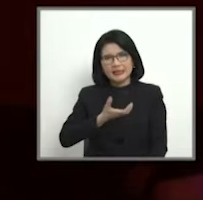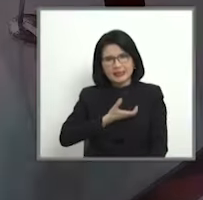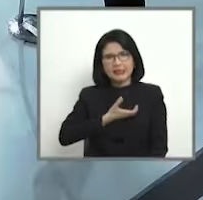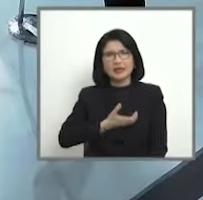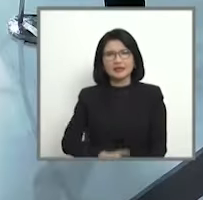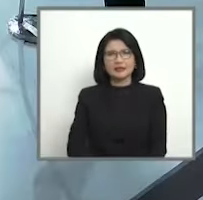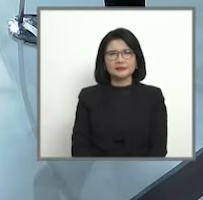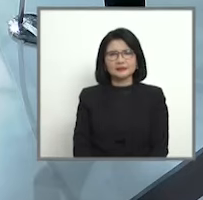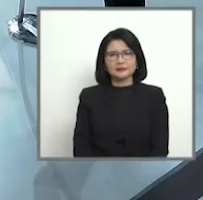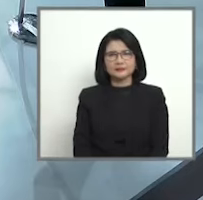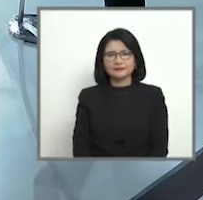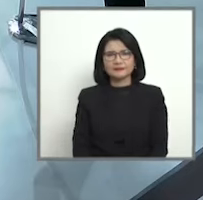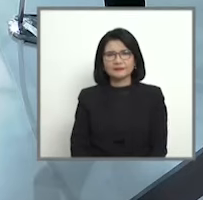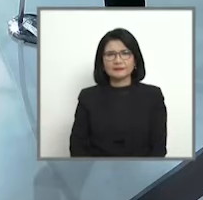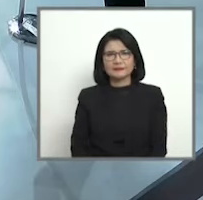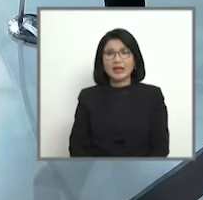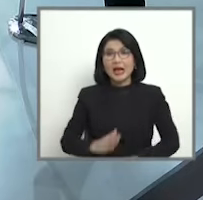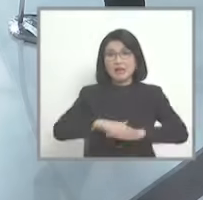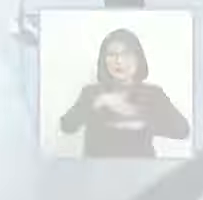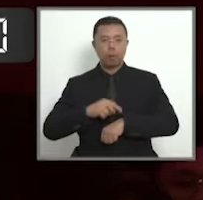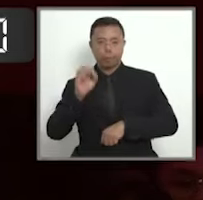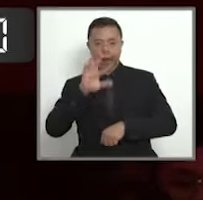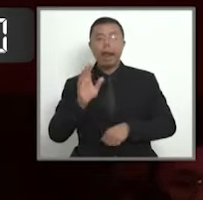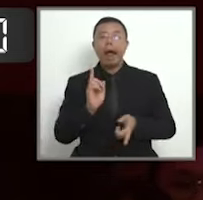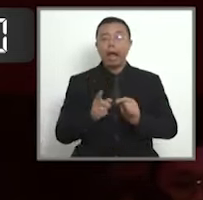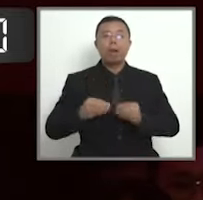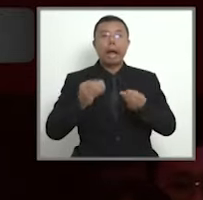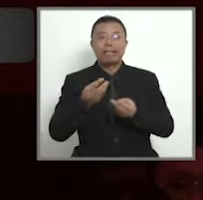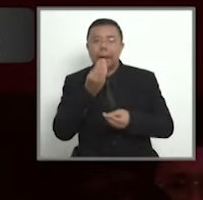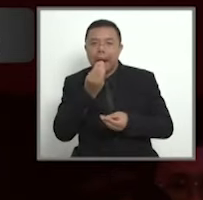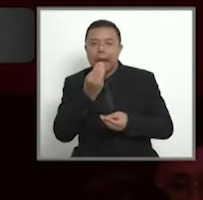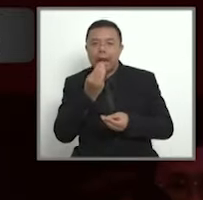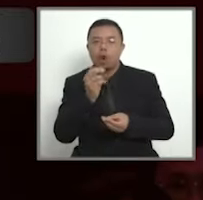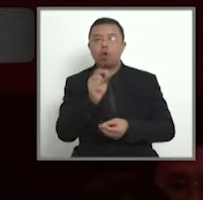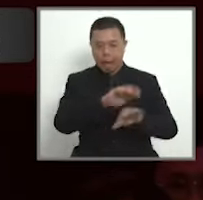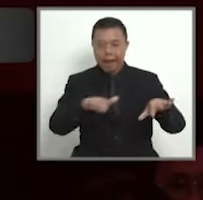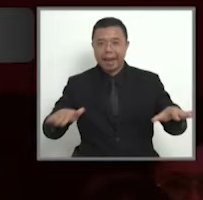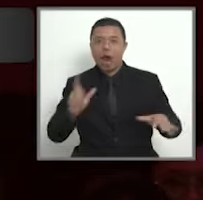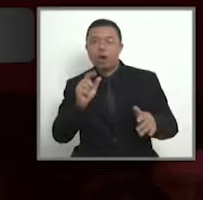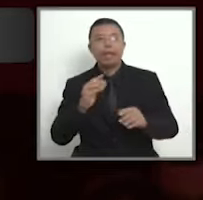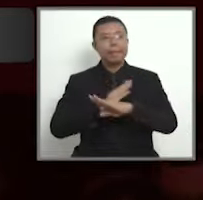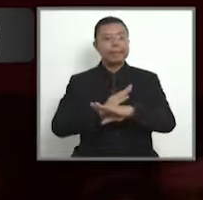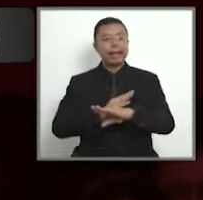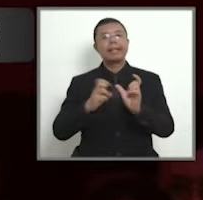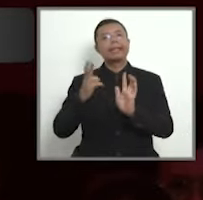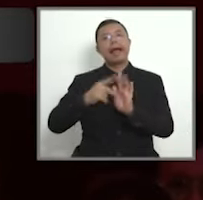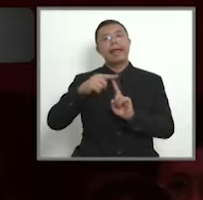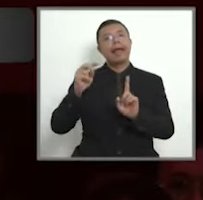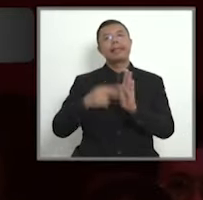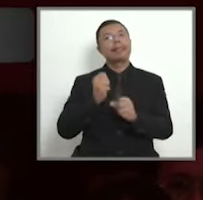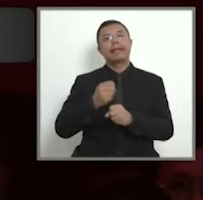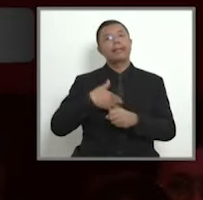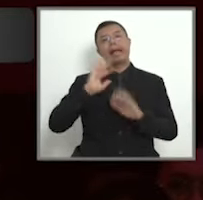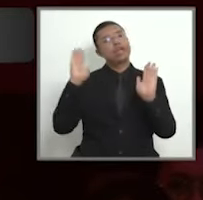penanganan masalah stunting kalauasih makannya kepada anak-anak untuk mencegah stanting saya sama